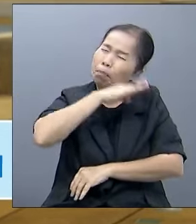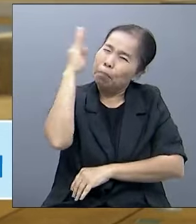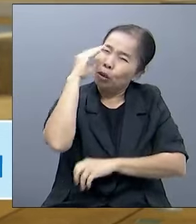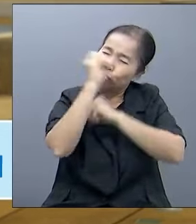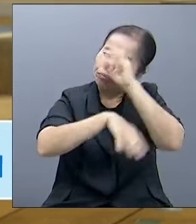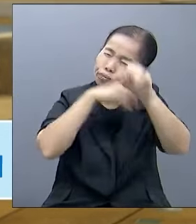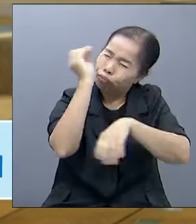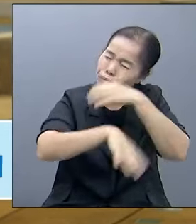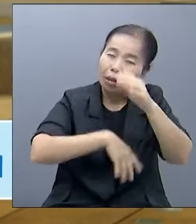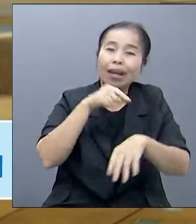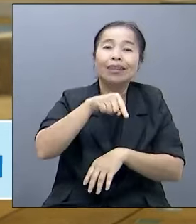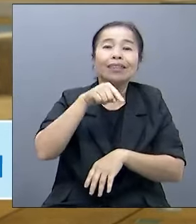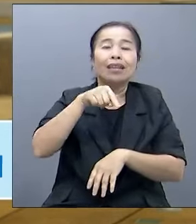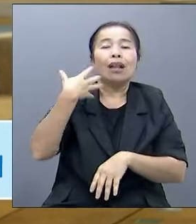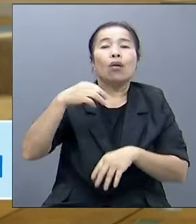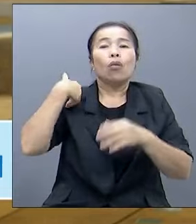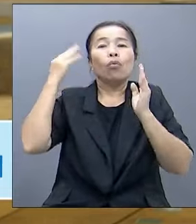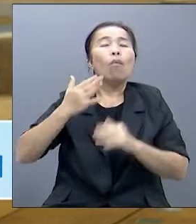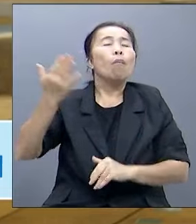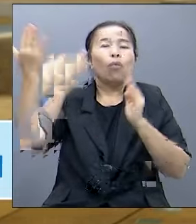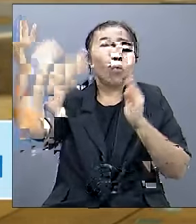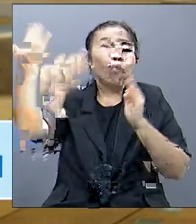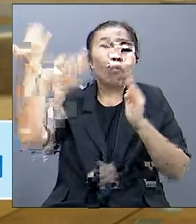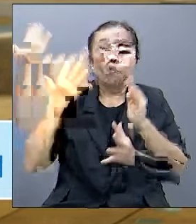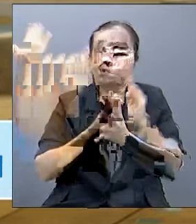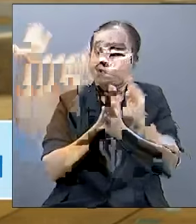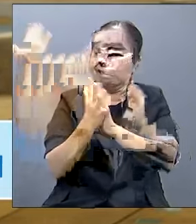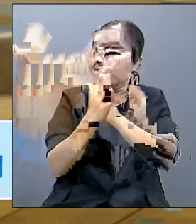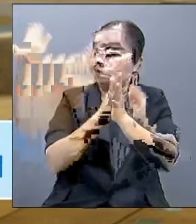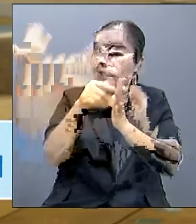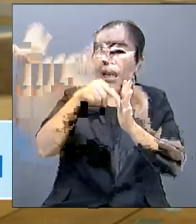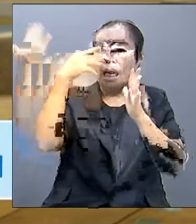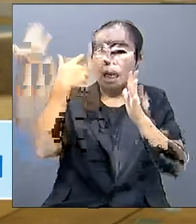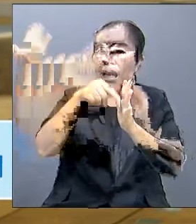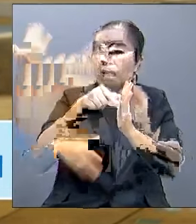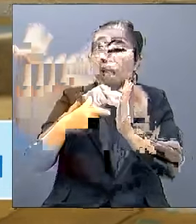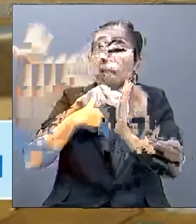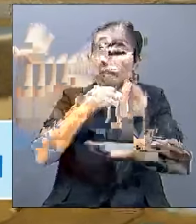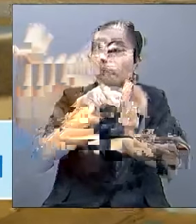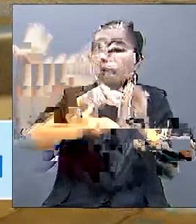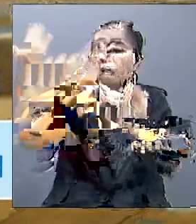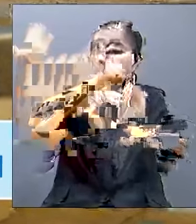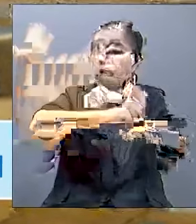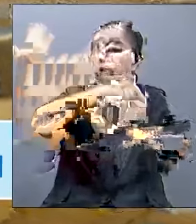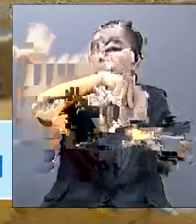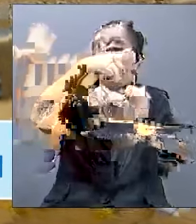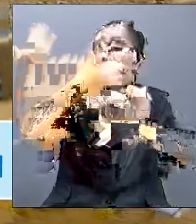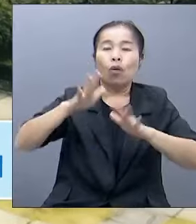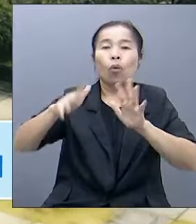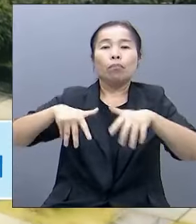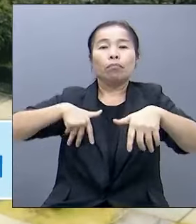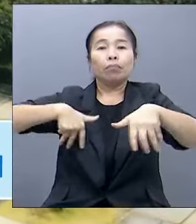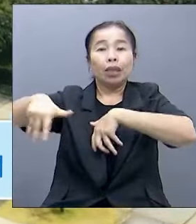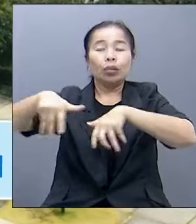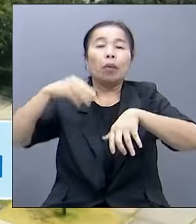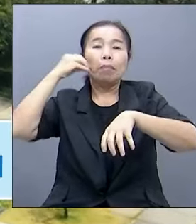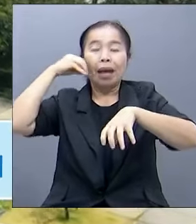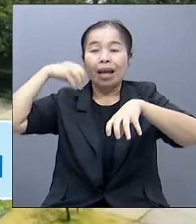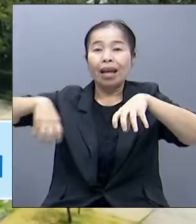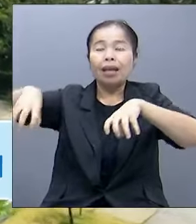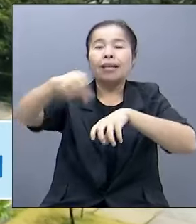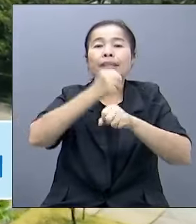ที่อยู่ที่ประชาชนเนืองแน่นมากพอเราได้มาตั้งอยู่ที่ตรงนี้ประชาชนโดยรอบแถวนี้ความสะอาด